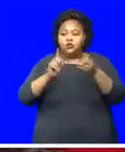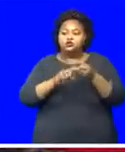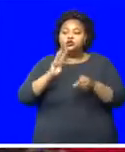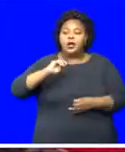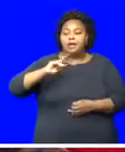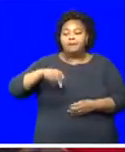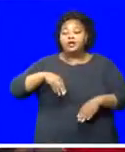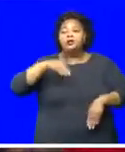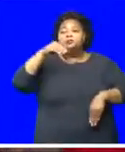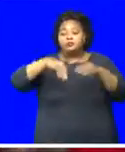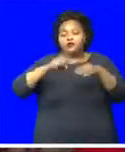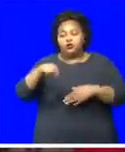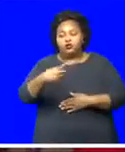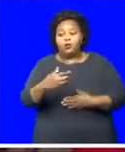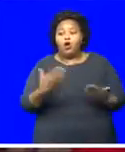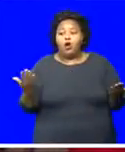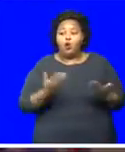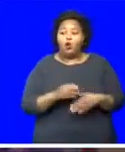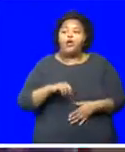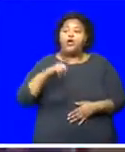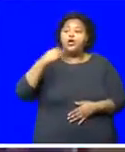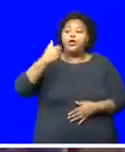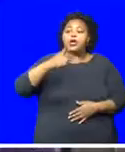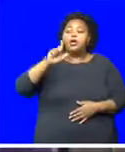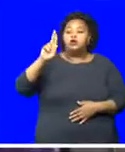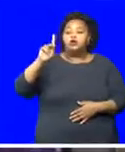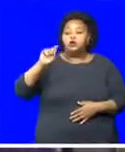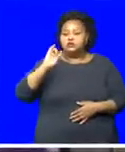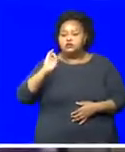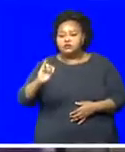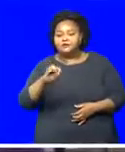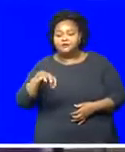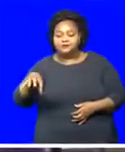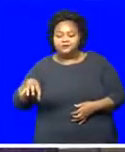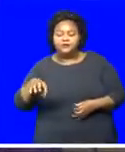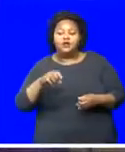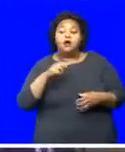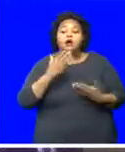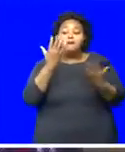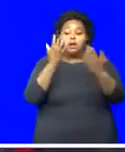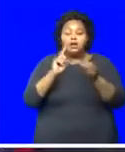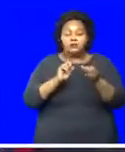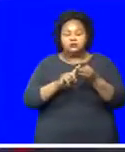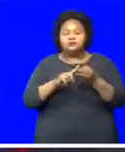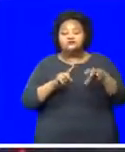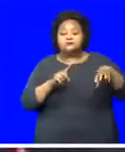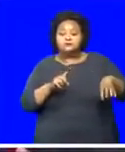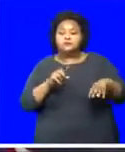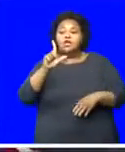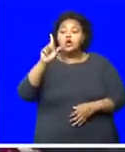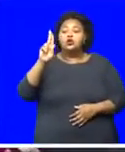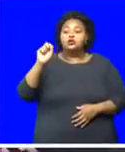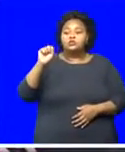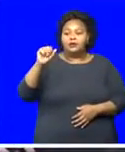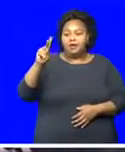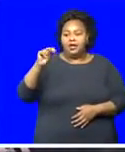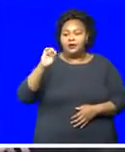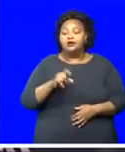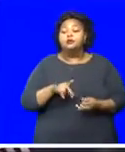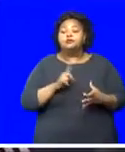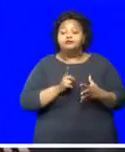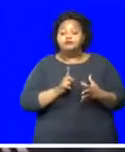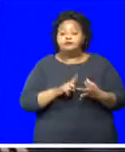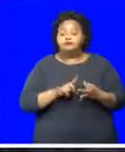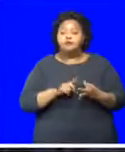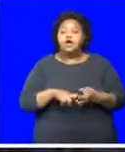wasehluthe lusabeni kanye nenkundla sesiphofaneni ngekuhambisana nemigomo netingoni temalungelo ebantfu libandla